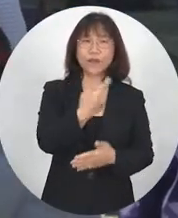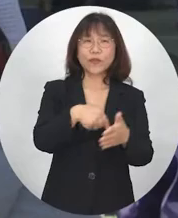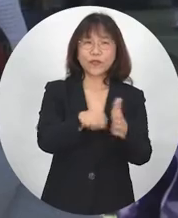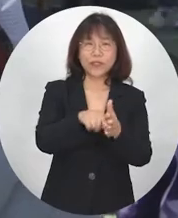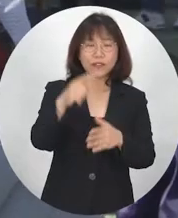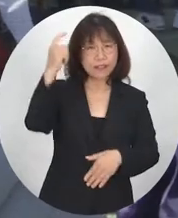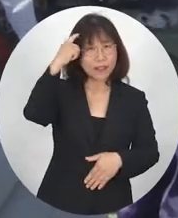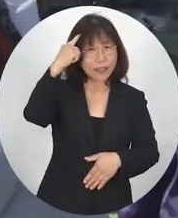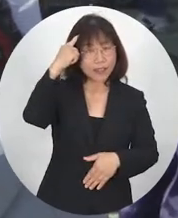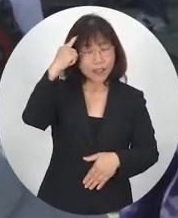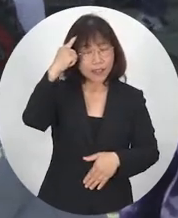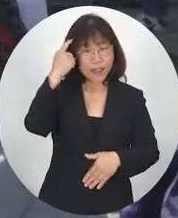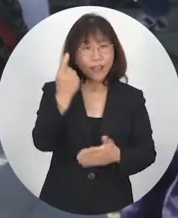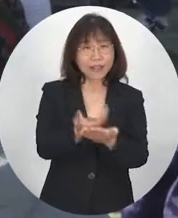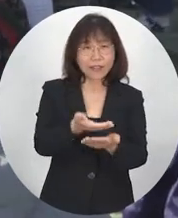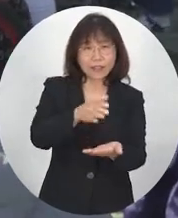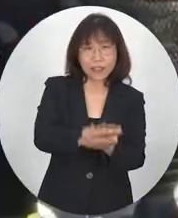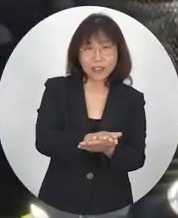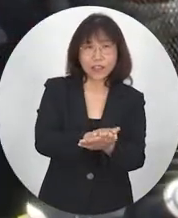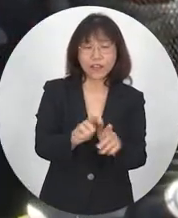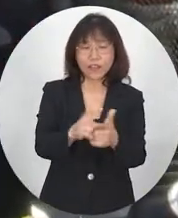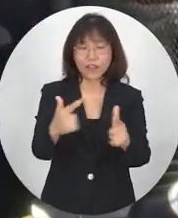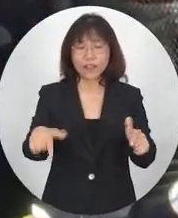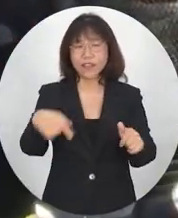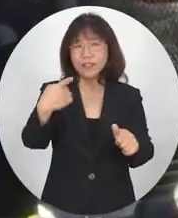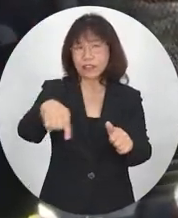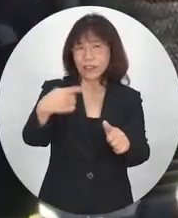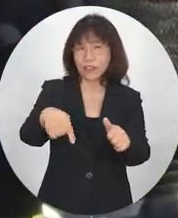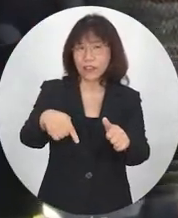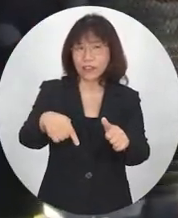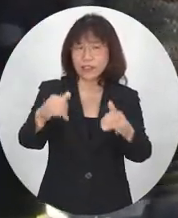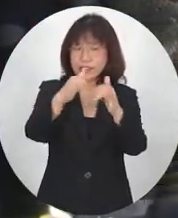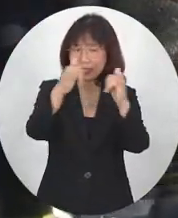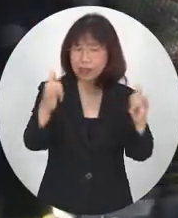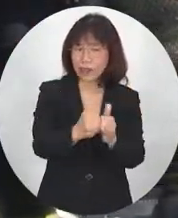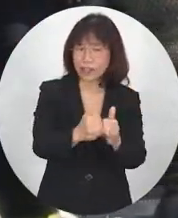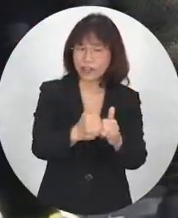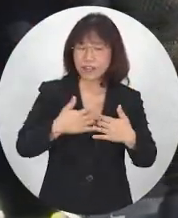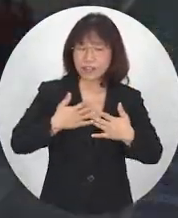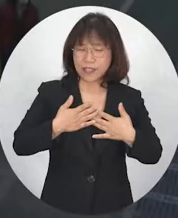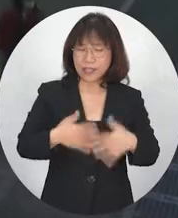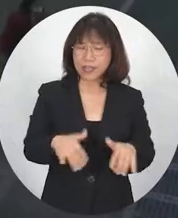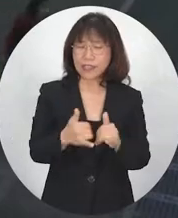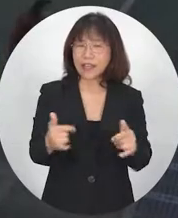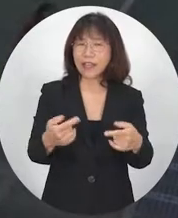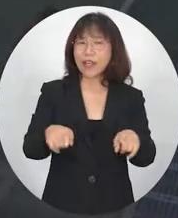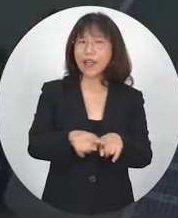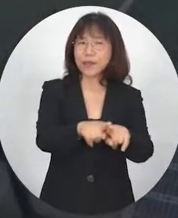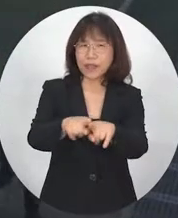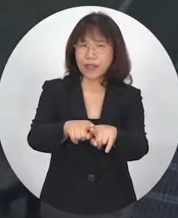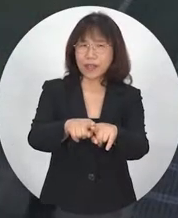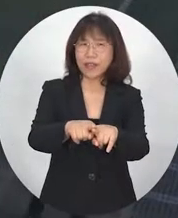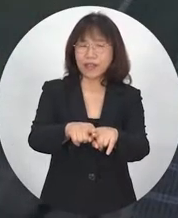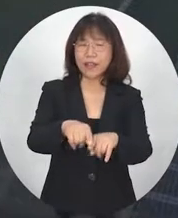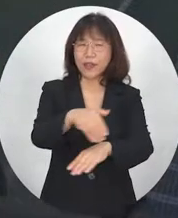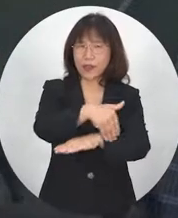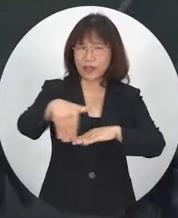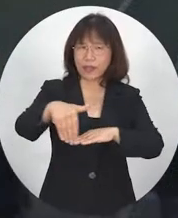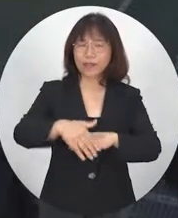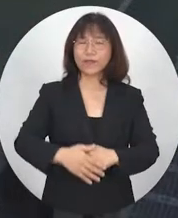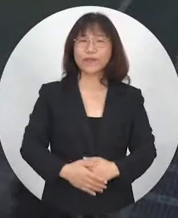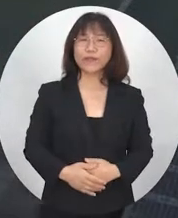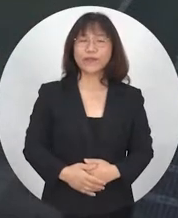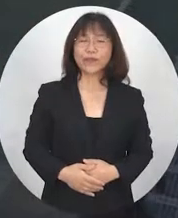수 있도록 장애 인식 개선 교육 등 다양한 사업들을 진행해 사회적 약자와의 동행에 앞장설 계획입니다.